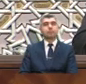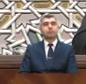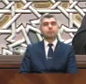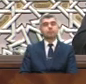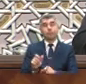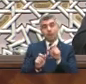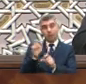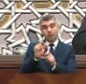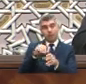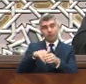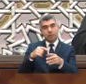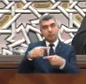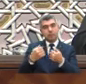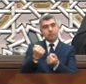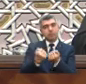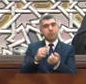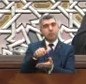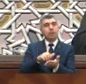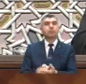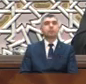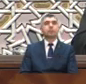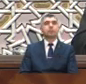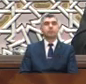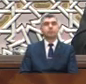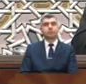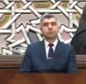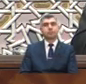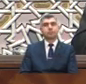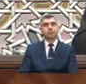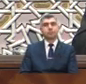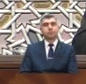من فريق الأصالة المعاصرة. تفضل السيد النائب.